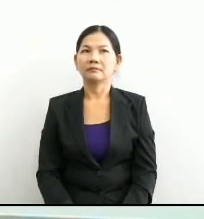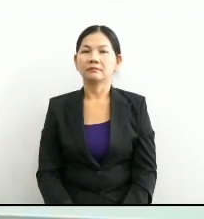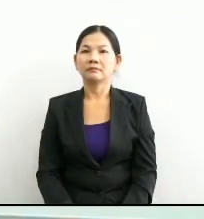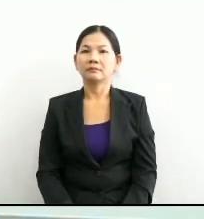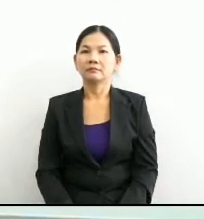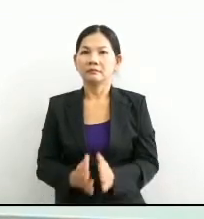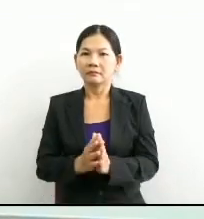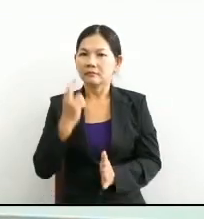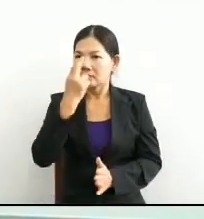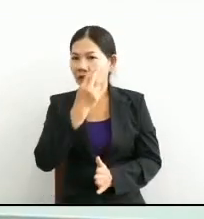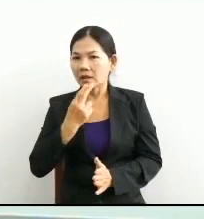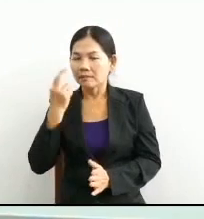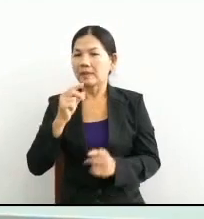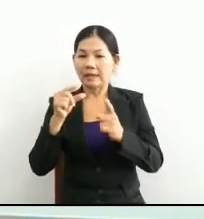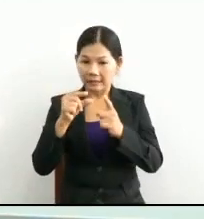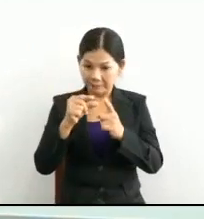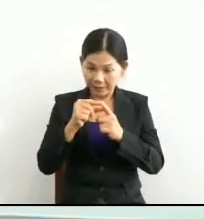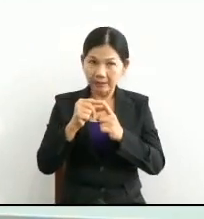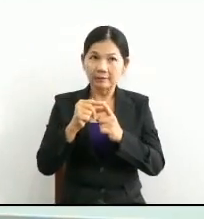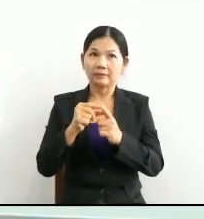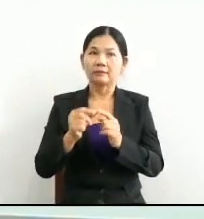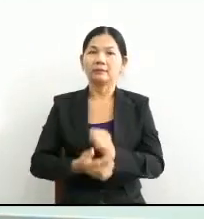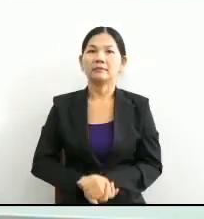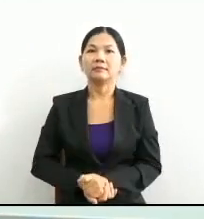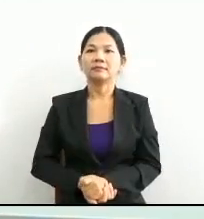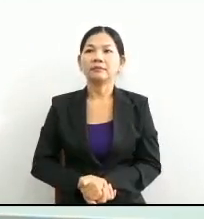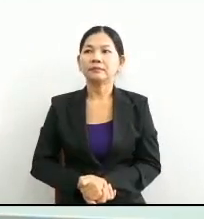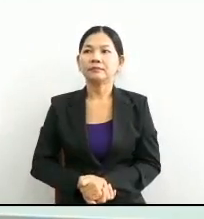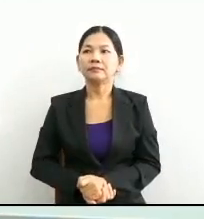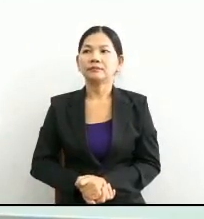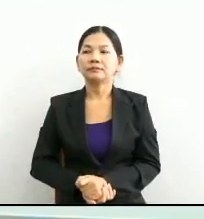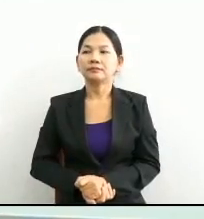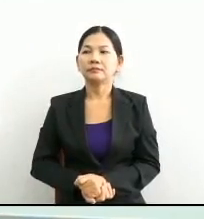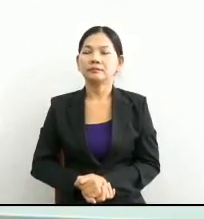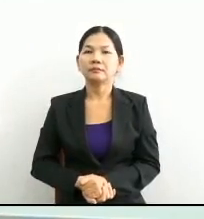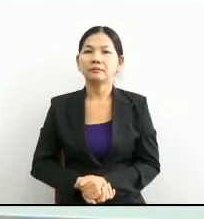ông nén bia ông nán bịa cứ dương nóng thì ăn bịa nè con ấy cái ăn bịa